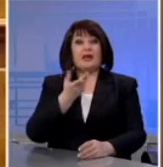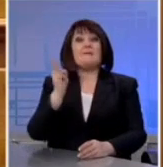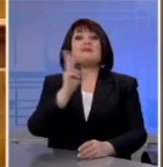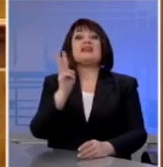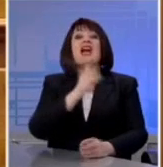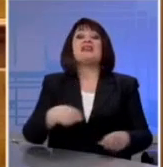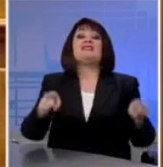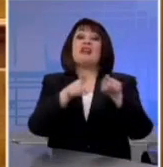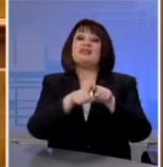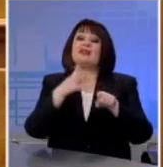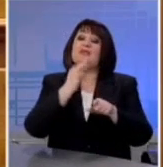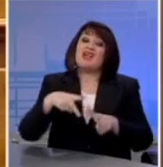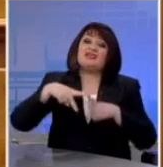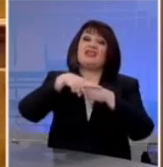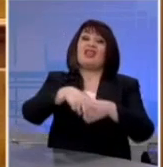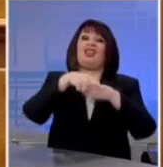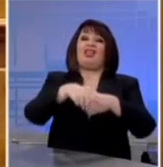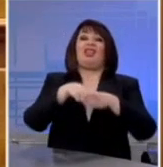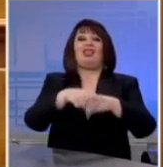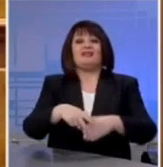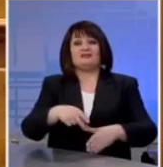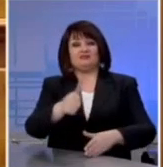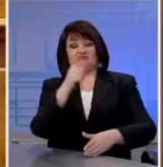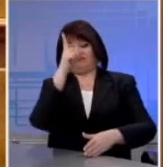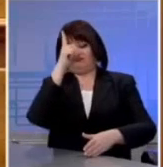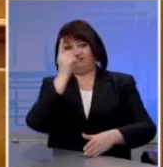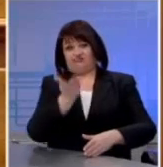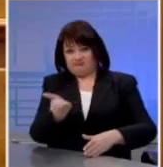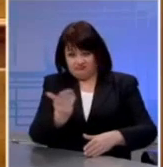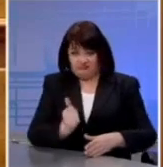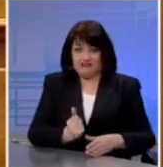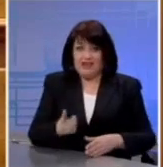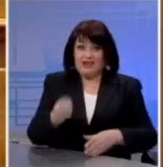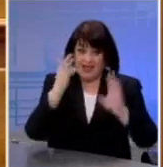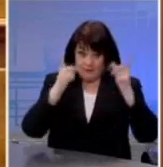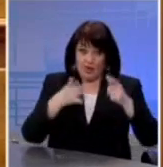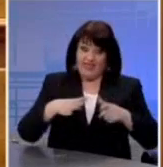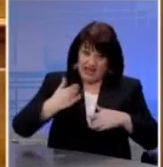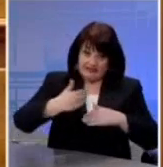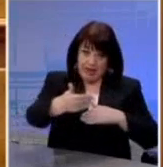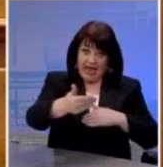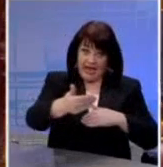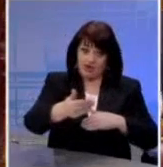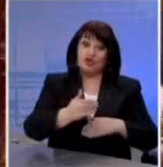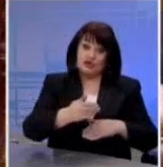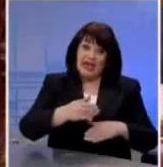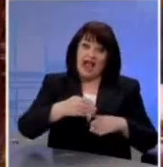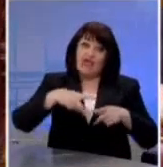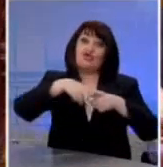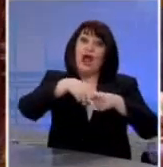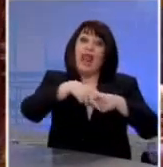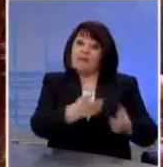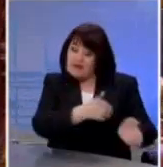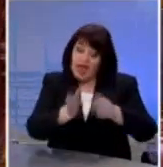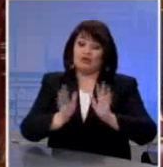να ξεκαβαλήσετε από τη διαπλοκή, πρέπει να καταλάβετε, αν θέλετε η Νέα Δημοκρατία να έχει μέλλον. Για ρωτήστε